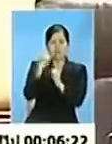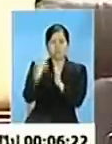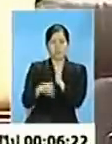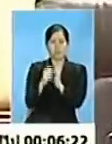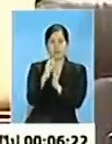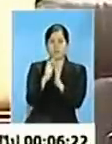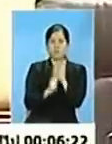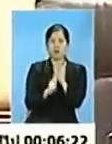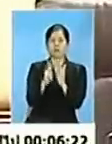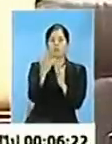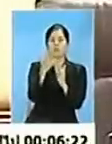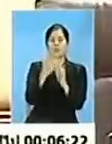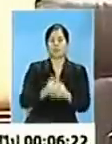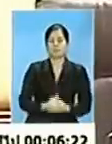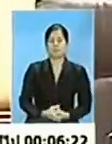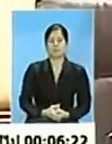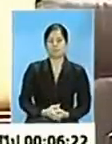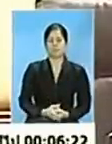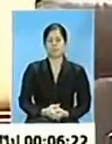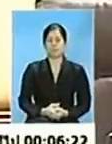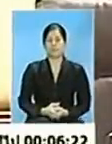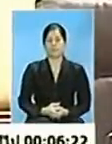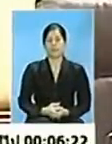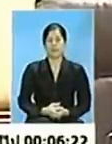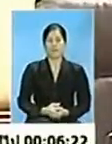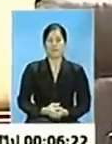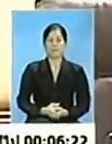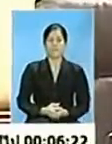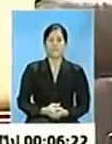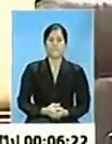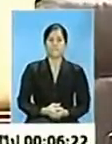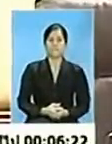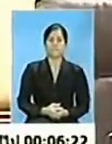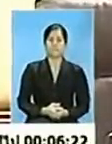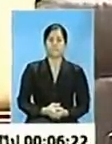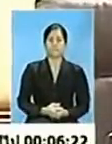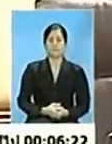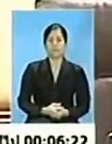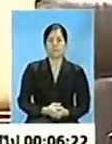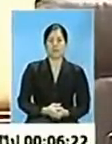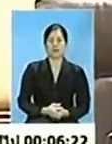จโง่เดือนที่แล้วท่านบอกต่